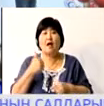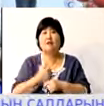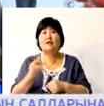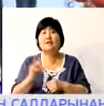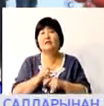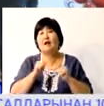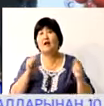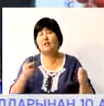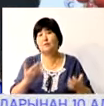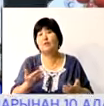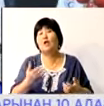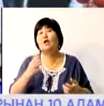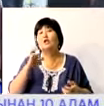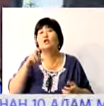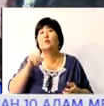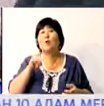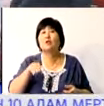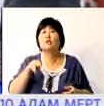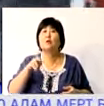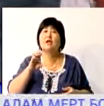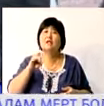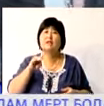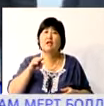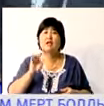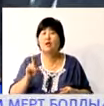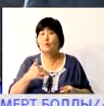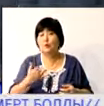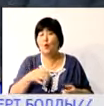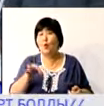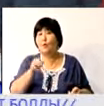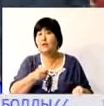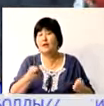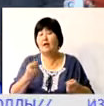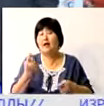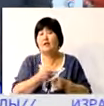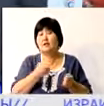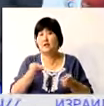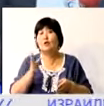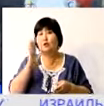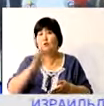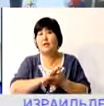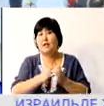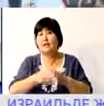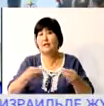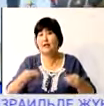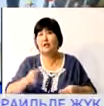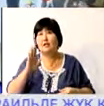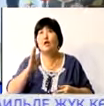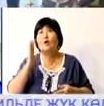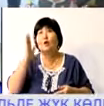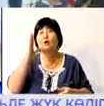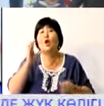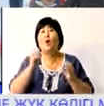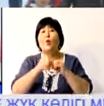ашылайын деп жатқан Спорт Мастер, Фло деген брендтер әлі біздің облысқа келмеген, алғаш рет келеді. Солармен келісім шарт жасадық, Құдай қаласа